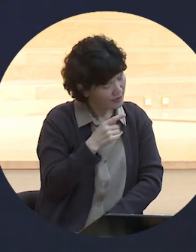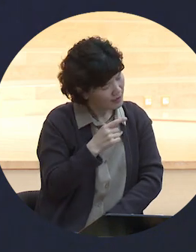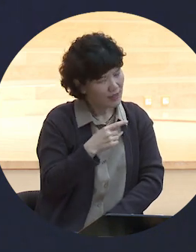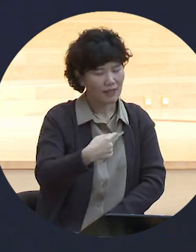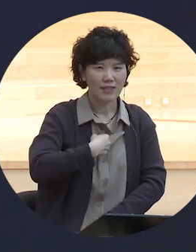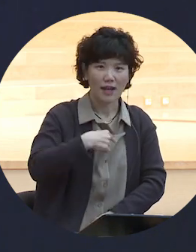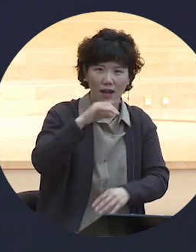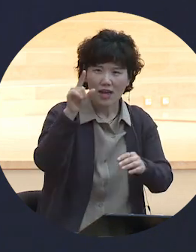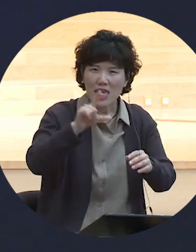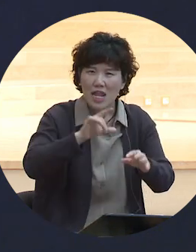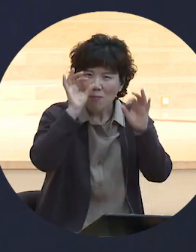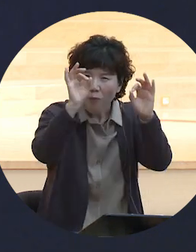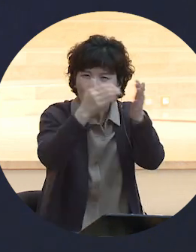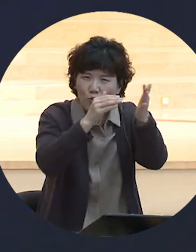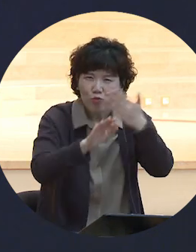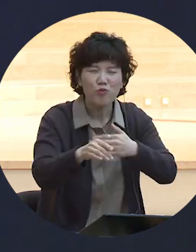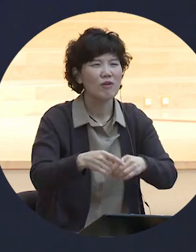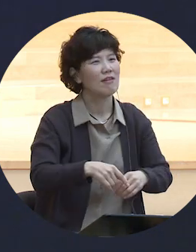야, 이 선에 이